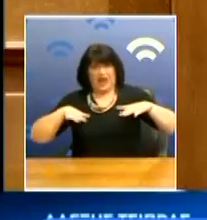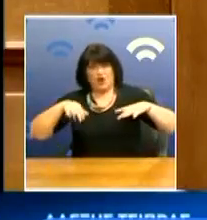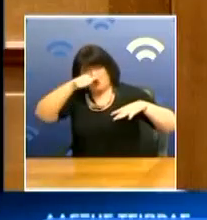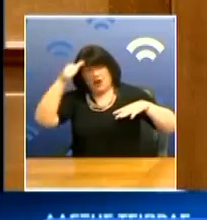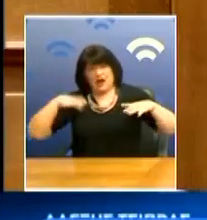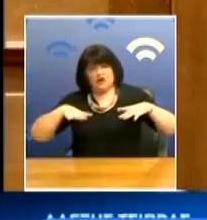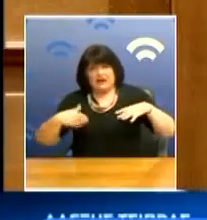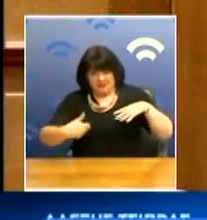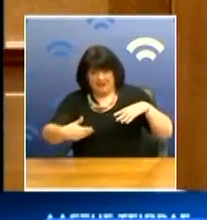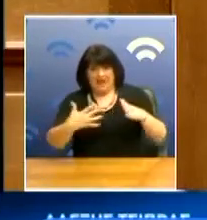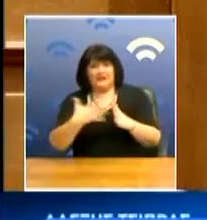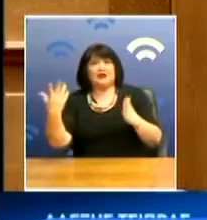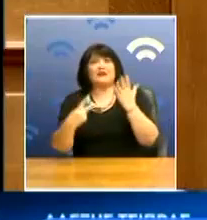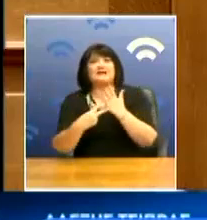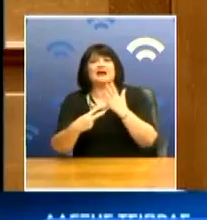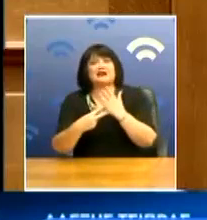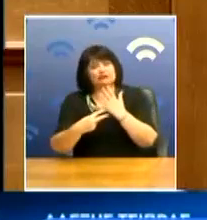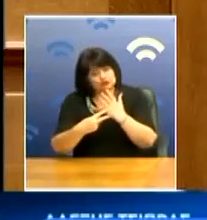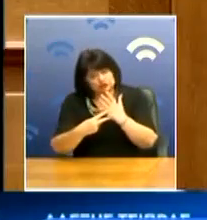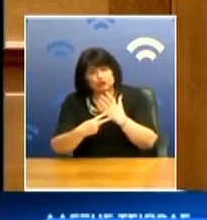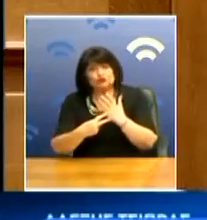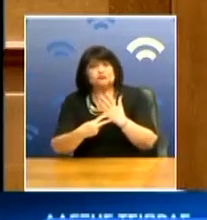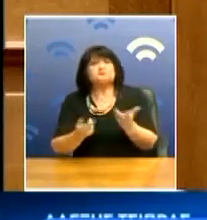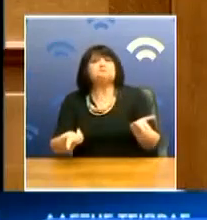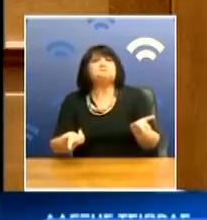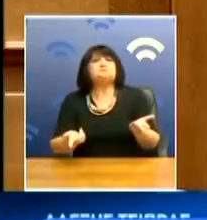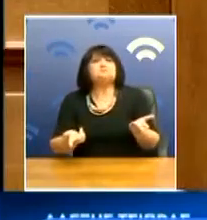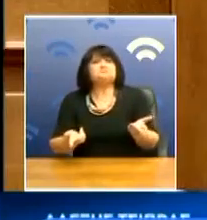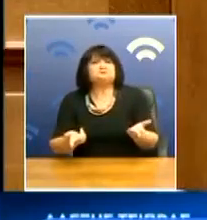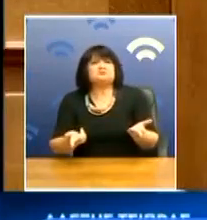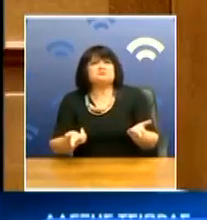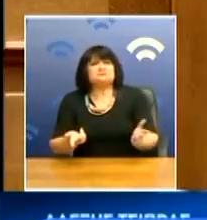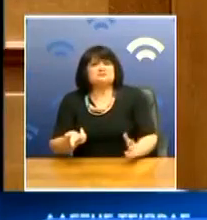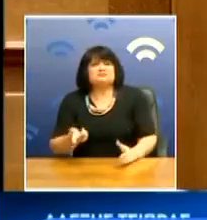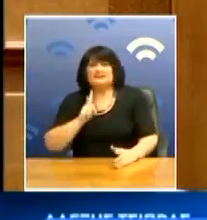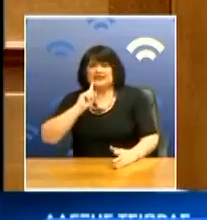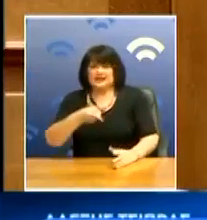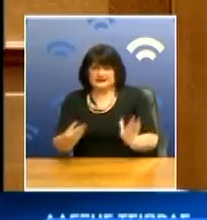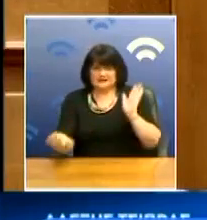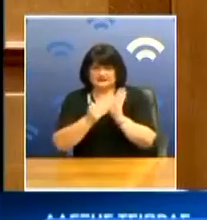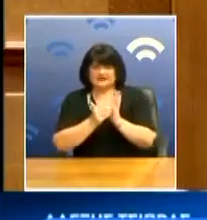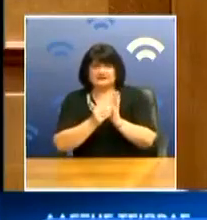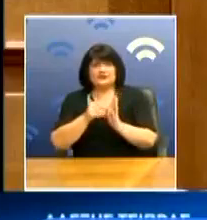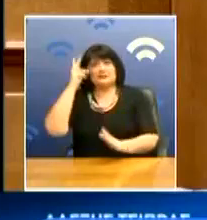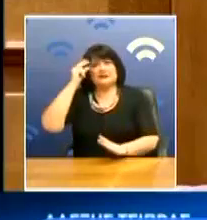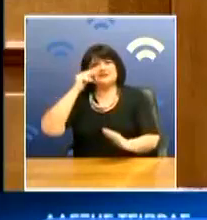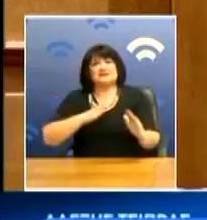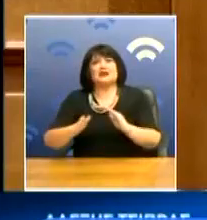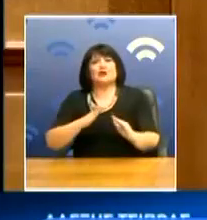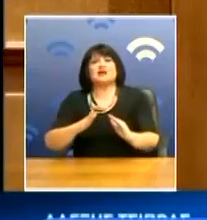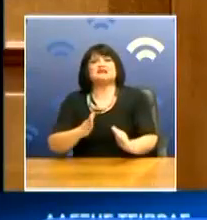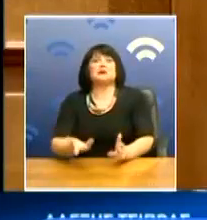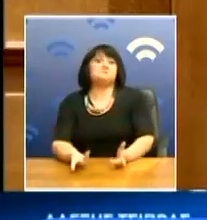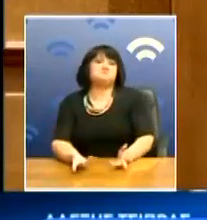χαμηλότερη ύφεση στην Ευρωζώνη. 0,9% ύφεση το πρώτο τρίμηνο του 20 στην Ελλάδα, 3,6% ύφεση στην Ευρωζώνη. 4